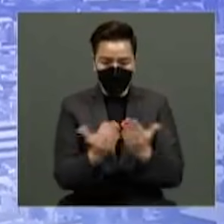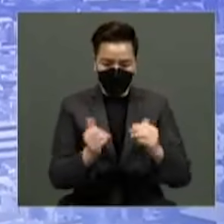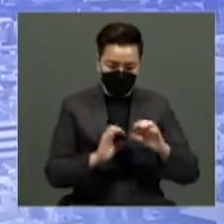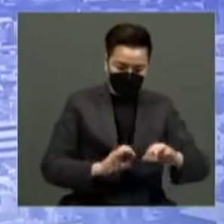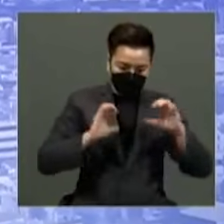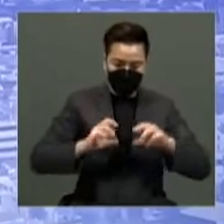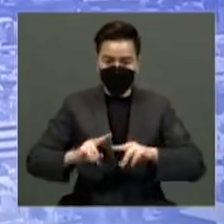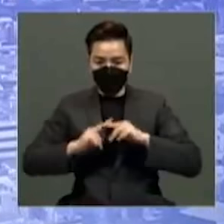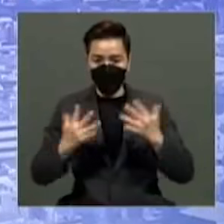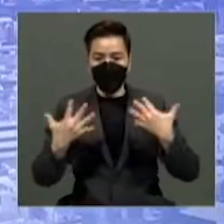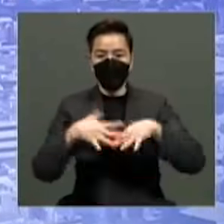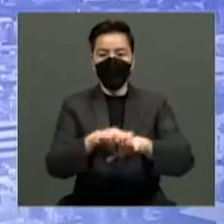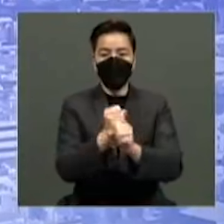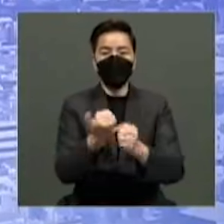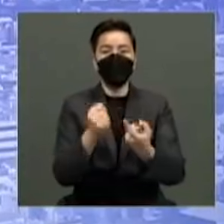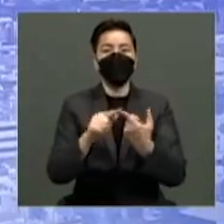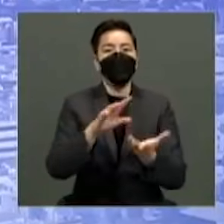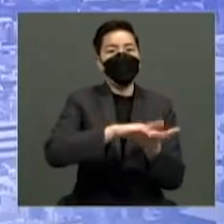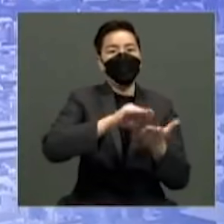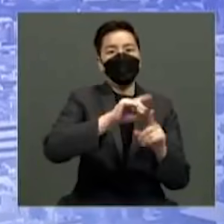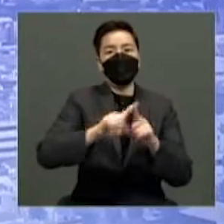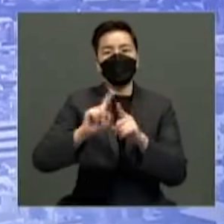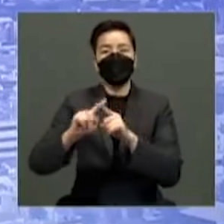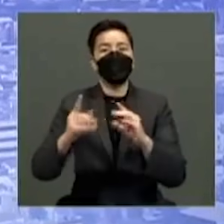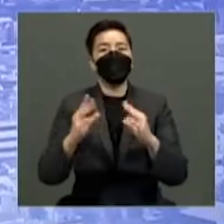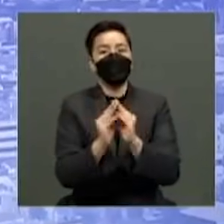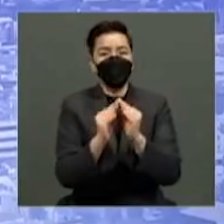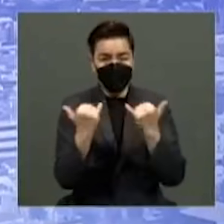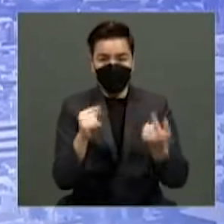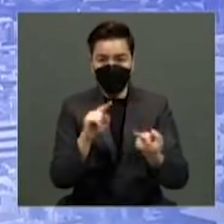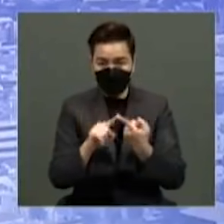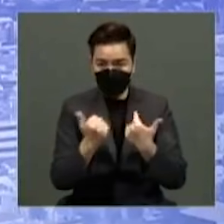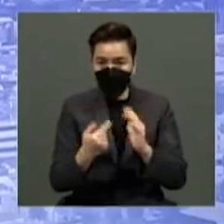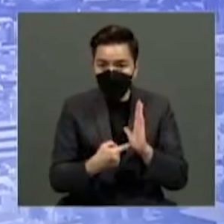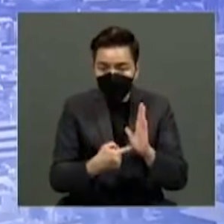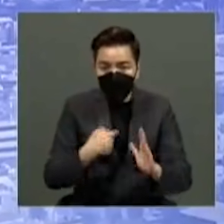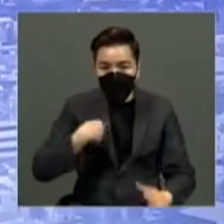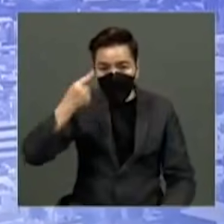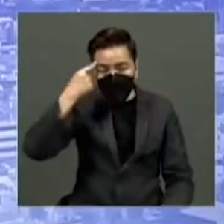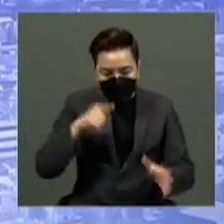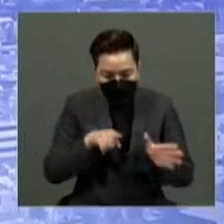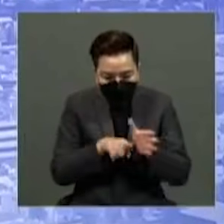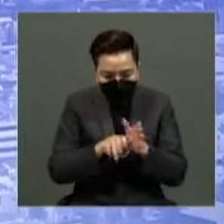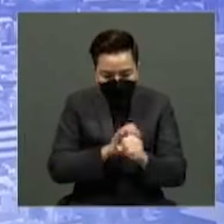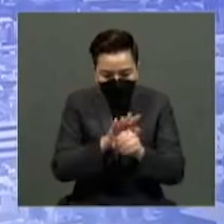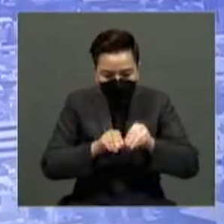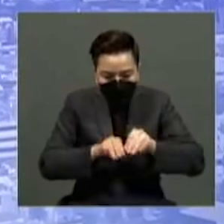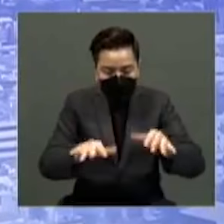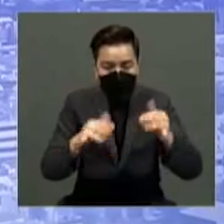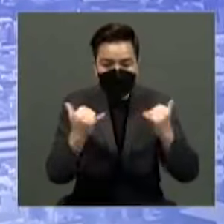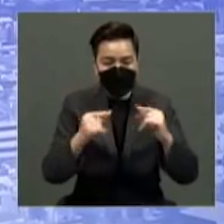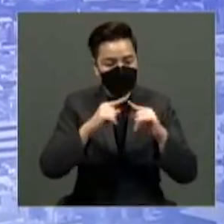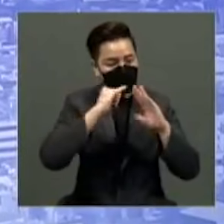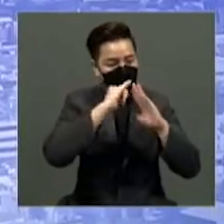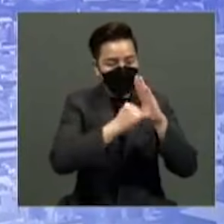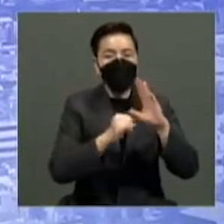ครัฐและก็ภาคเอกชนโดยเฉพาะทางมหาวิทยาลัยหลายแห่งนะครับตัวอย่างที่ได้ก็จะทำให้เราทราบว่าสายพันธุ์ที่มีการระบาดในแต่ละพื้นที่เนี่ย